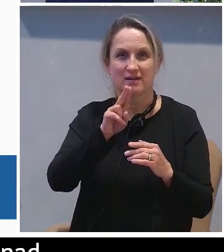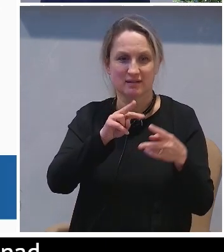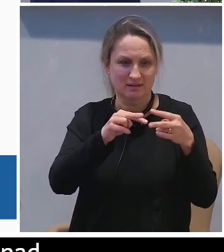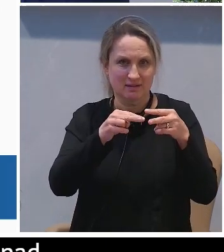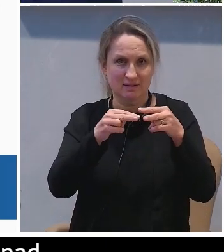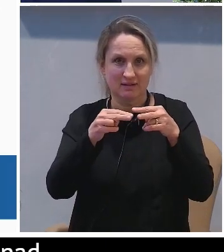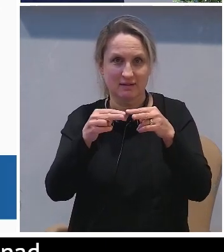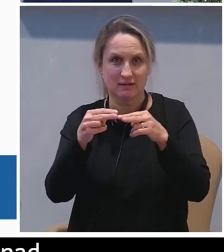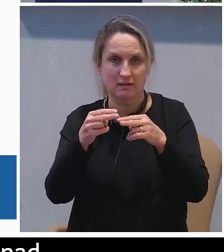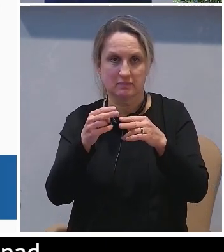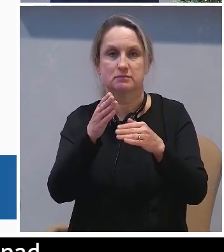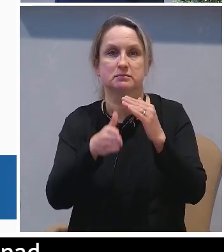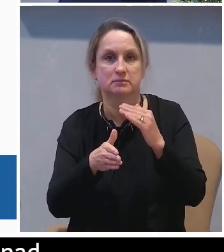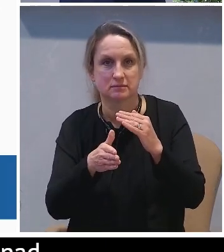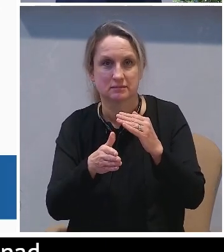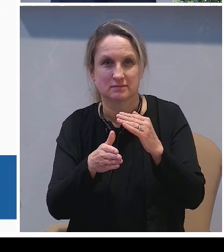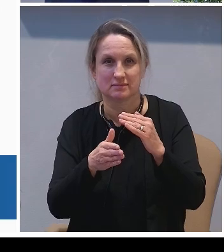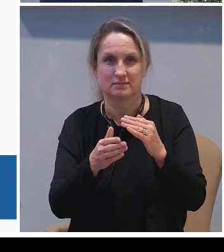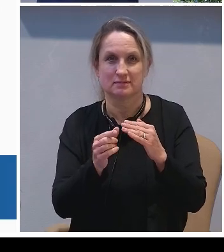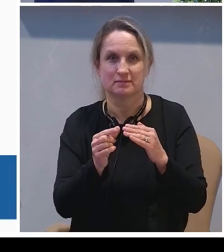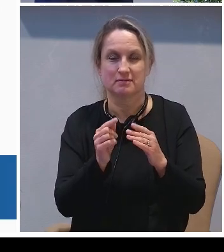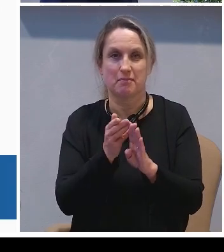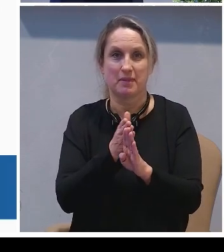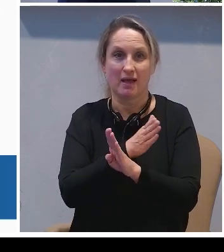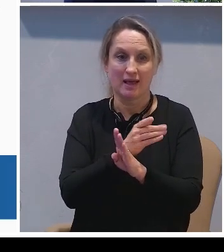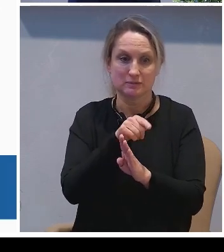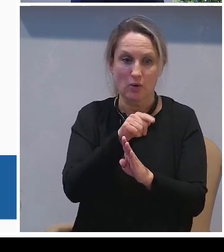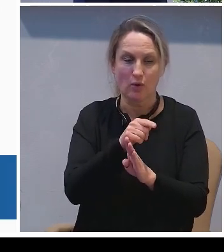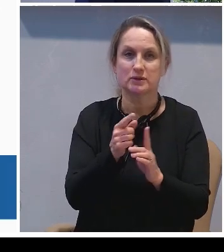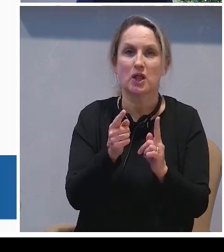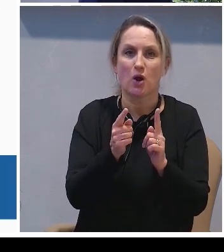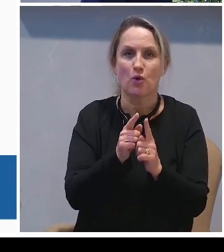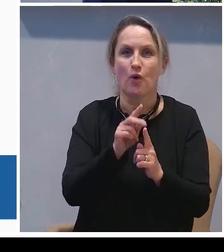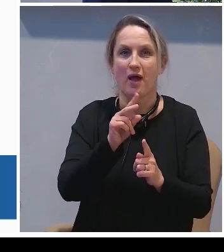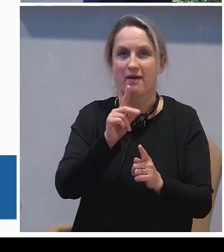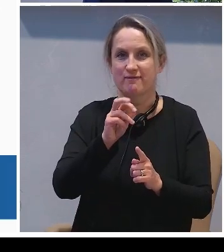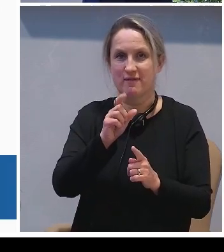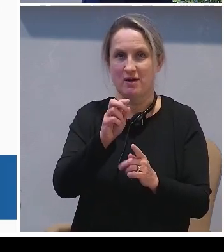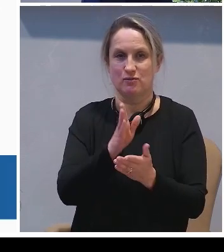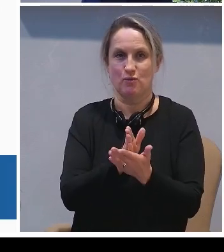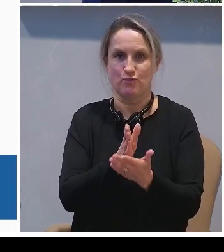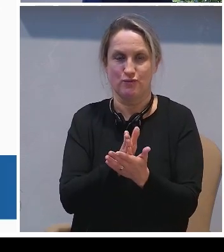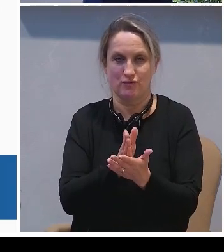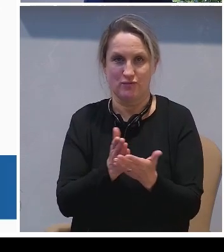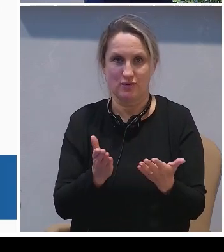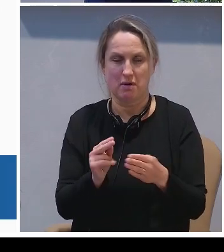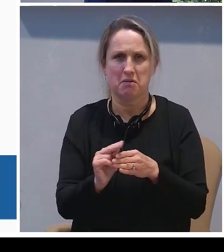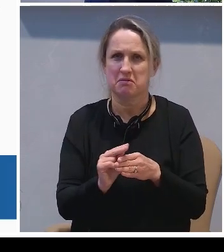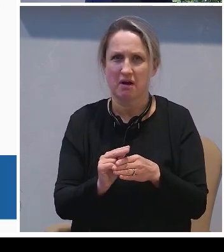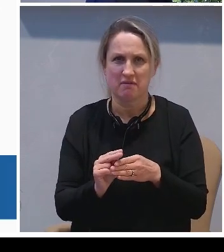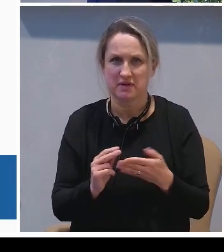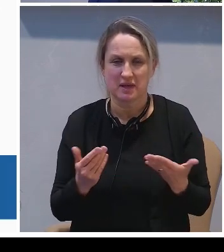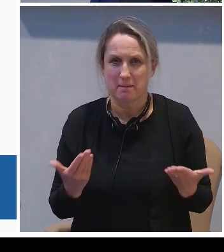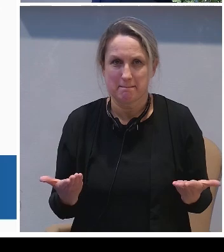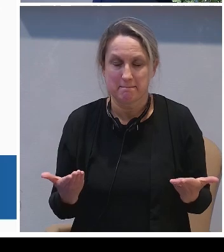tuleb siis hästi lühike where valk. the rest Kui of te the protein eespool is seda lühema not valgu te built. saate ja see Sooner ravim in the või